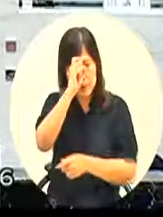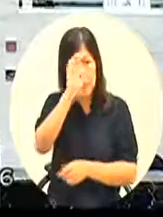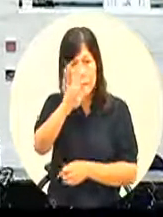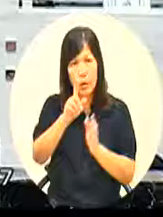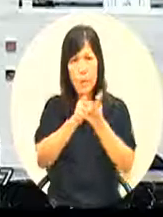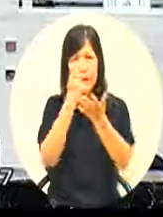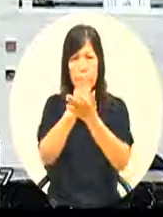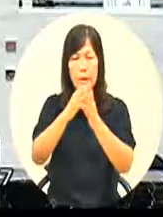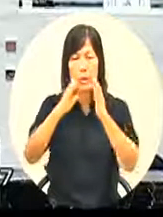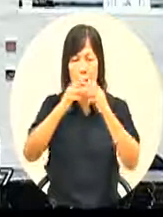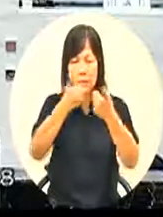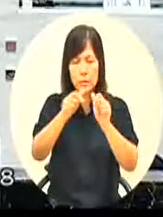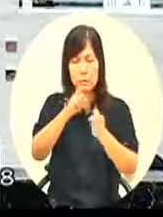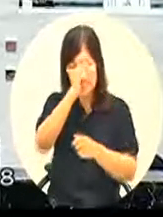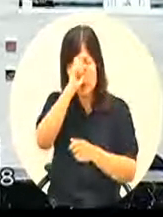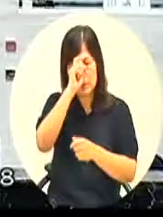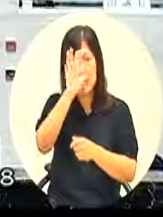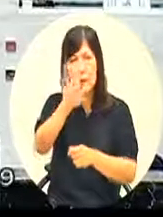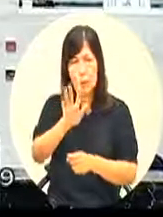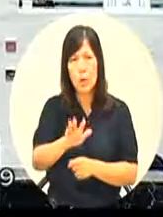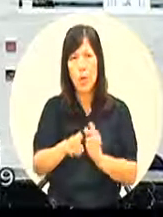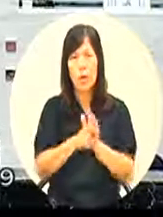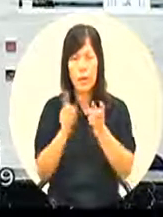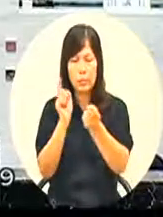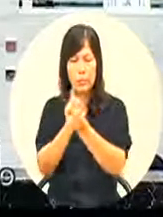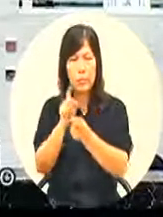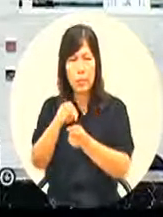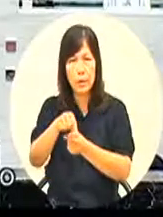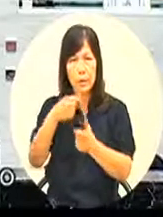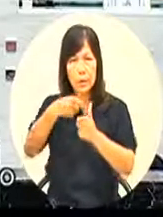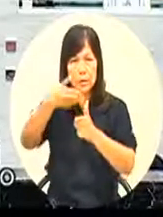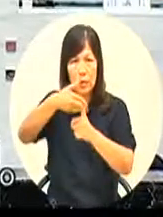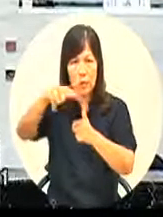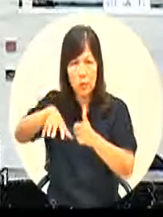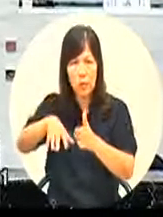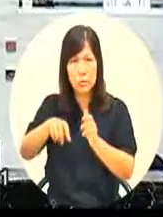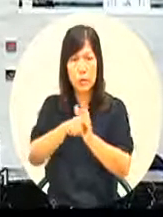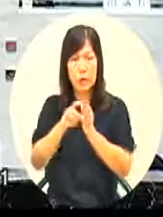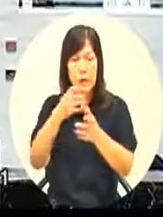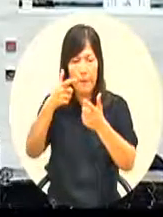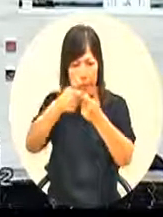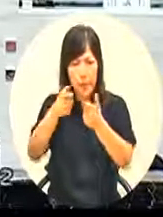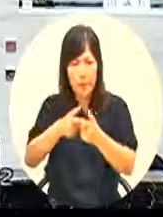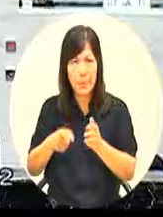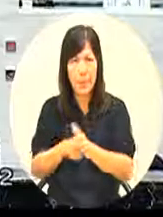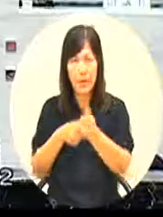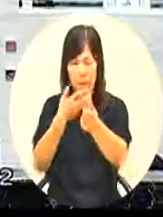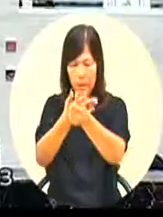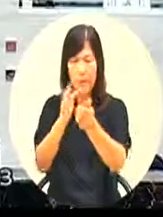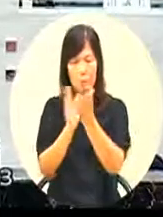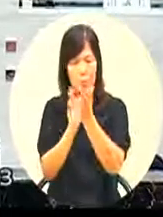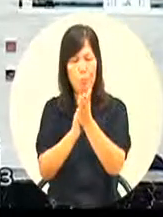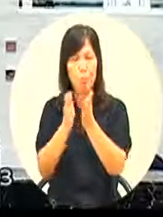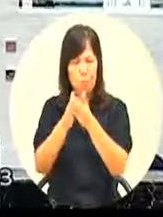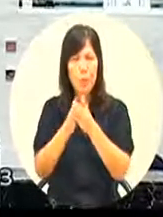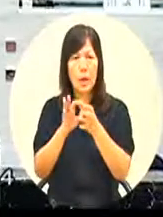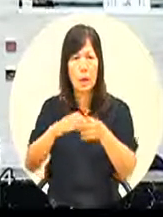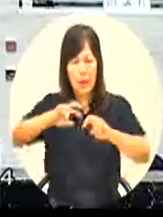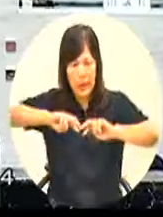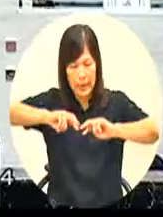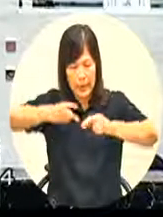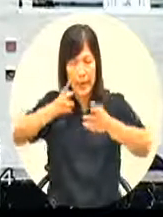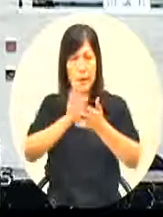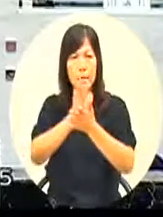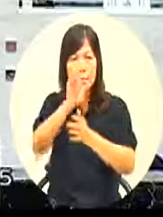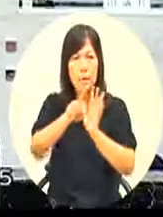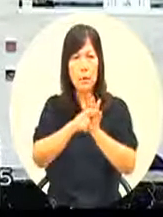位议员的一个要求，这个也要对教育局的这个因应也要给予肯定，因为他们的